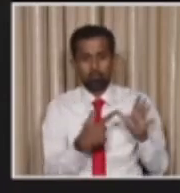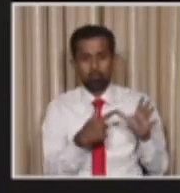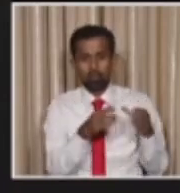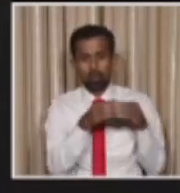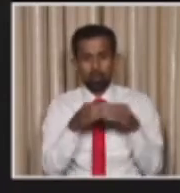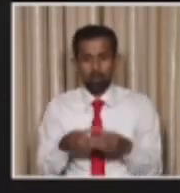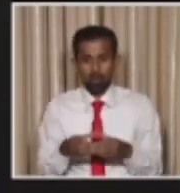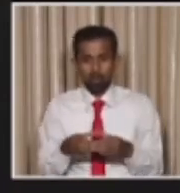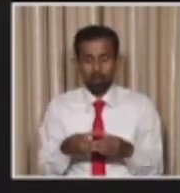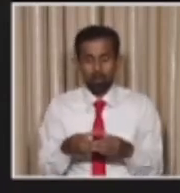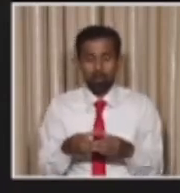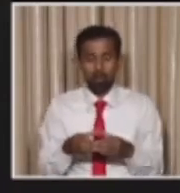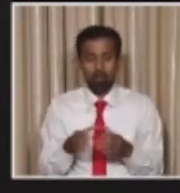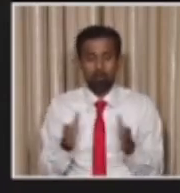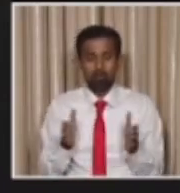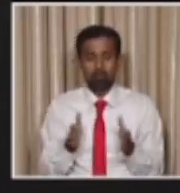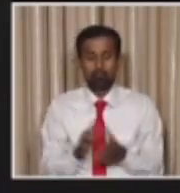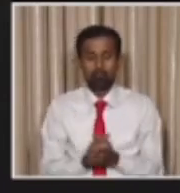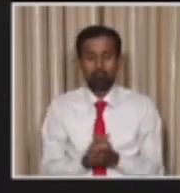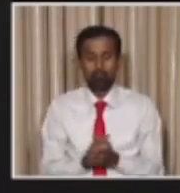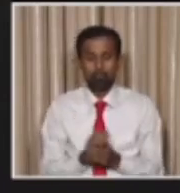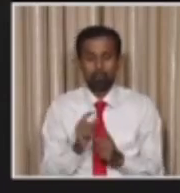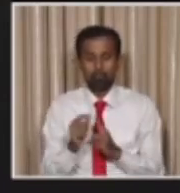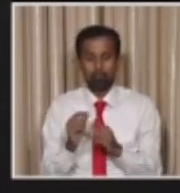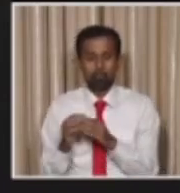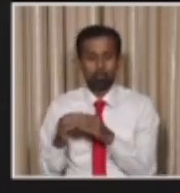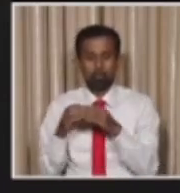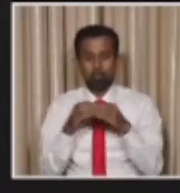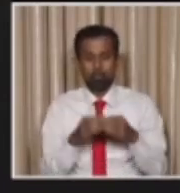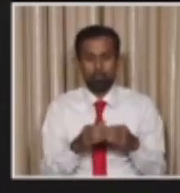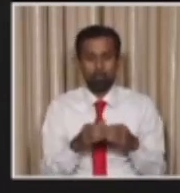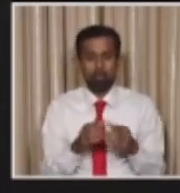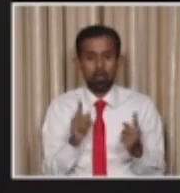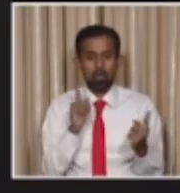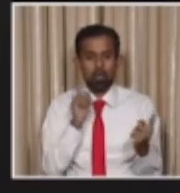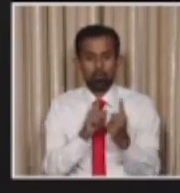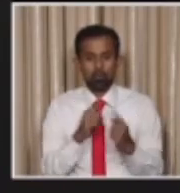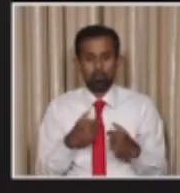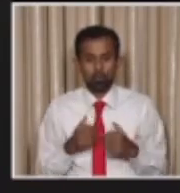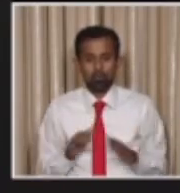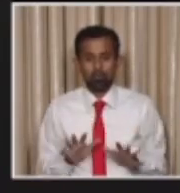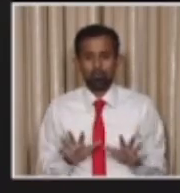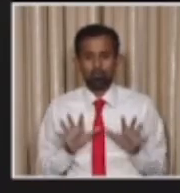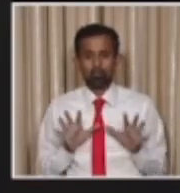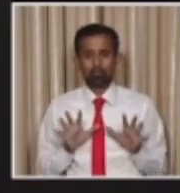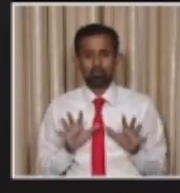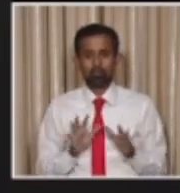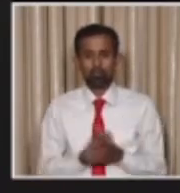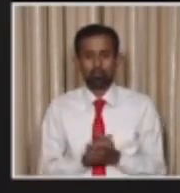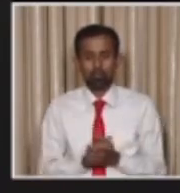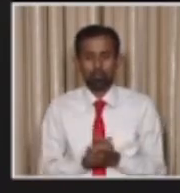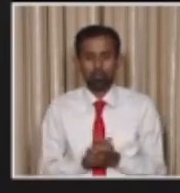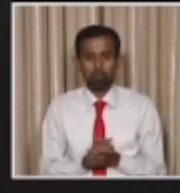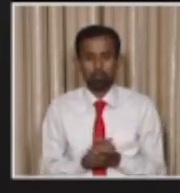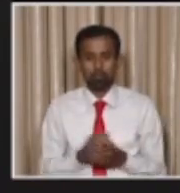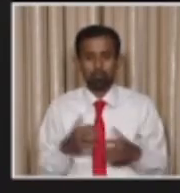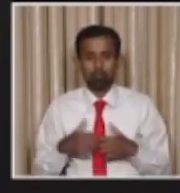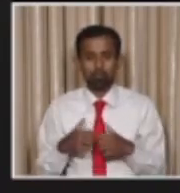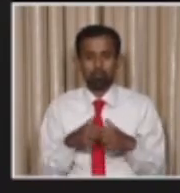විපක්ෂ නායකතුමා සමග අපි මන්ත්‍රී කණ්ඩායම හමු වුණාම අපිට පුදුම හිතුණා අද මේ තත්ත්වය